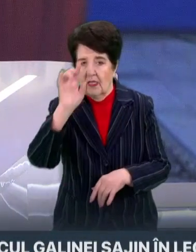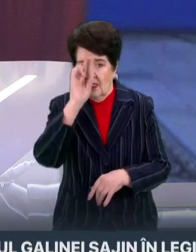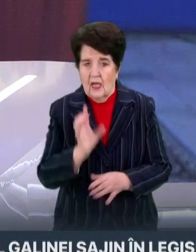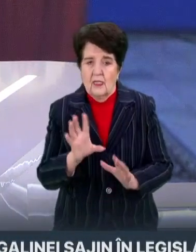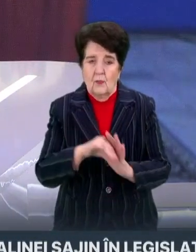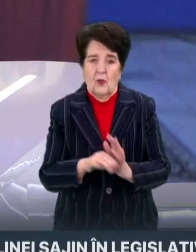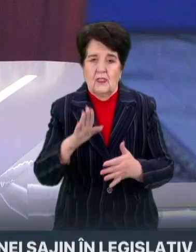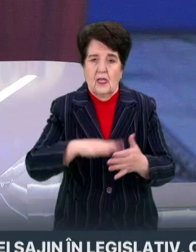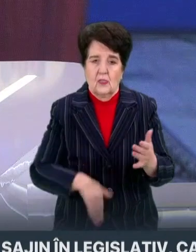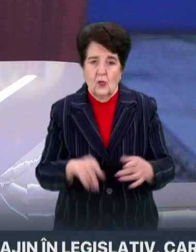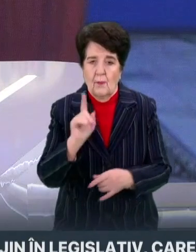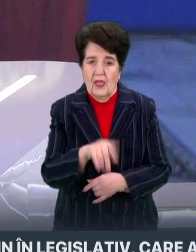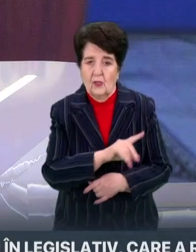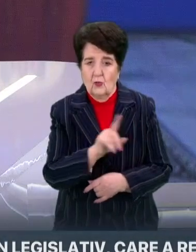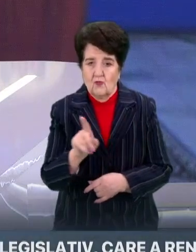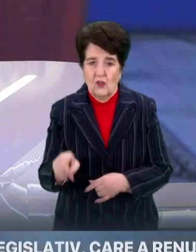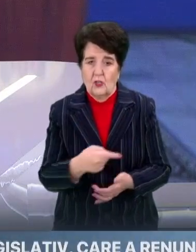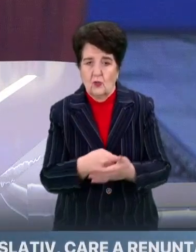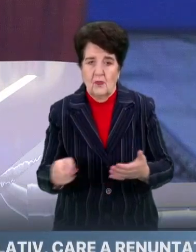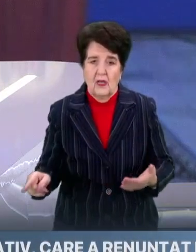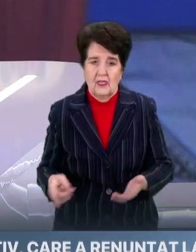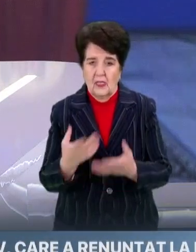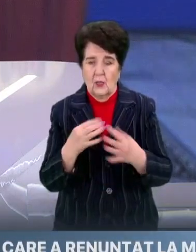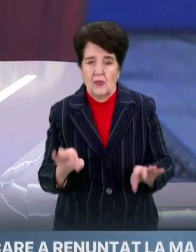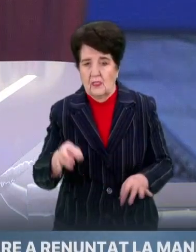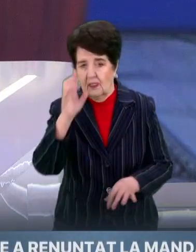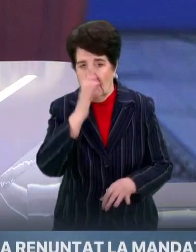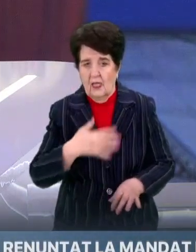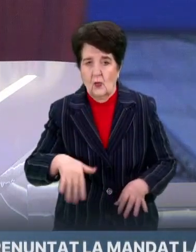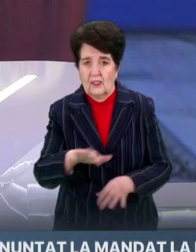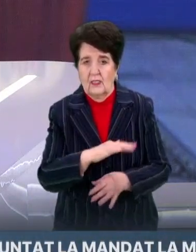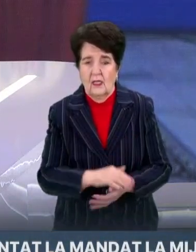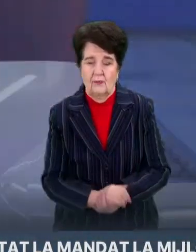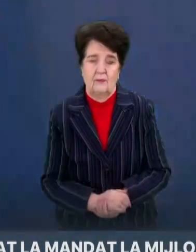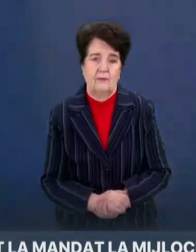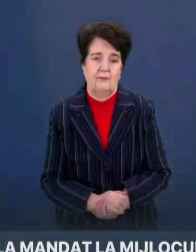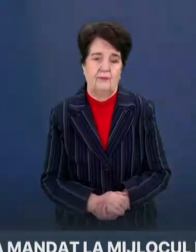impunerea sancțiunilor pentru cei care subminează democrația țării noastre.